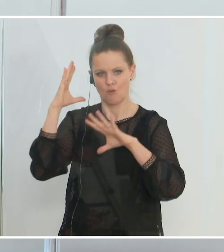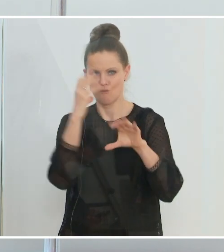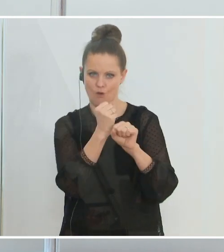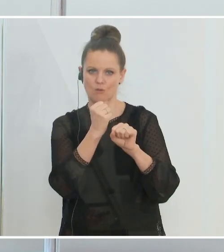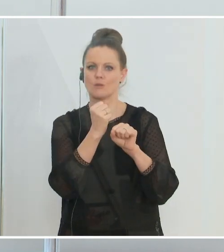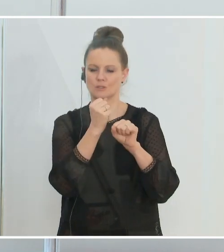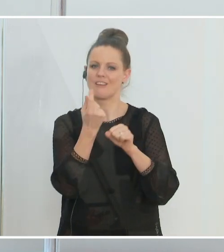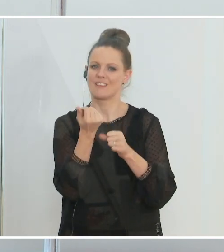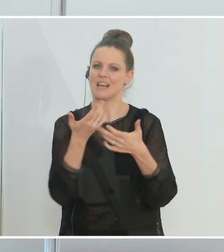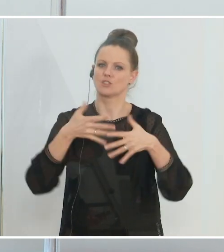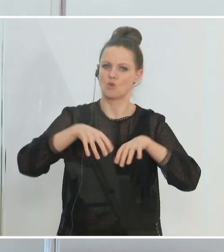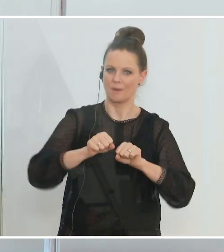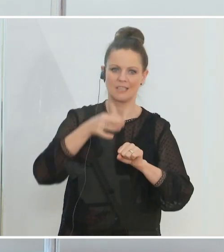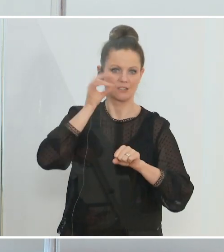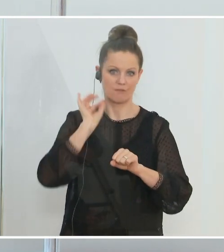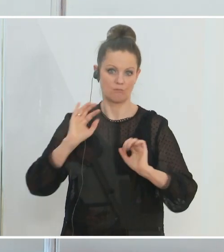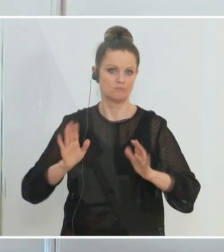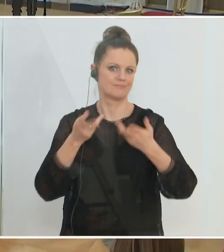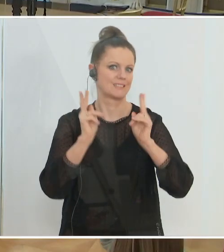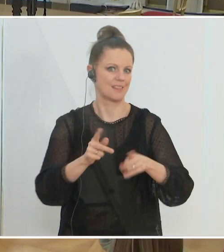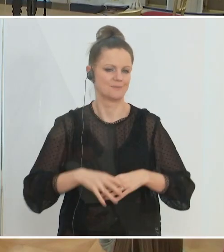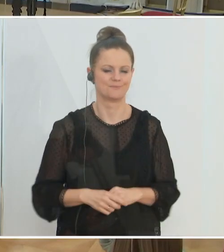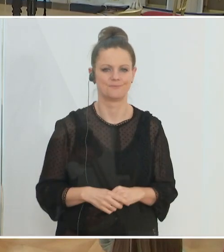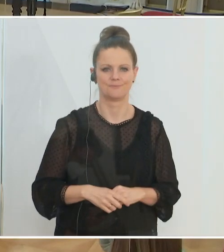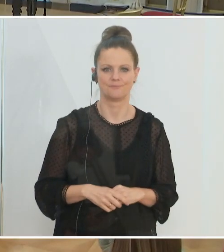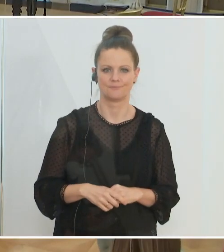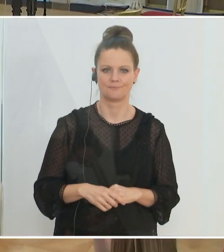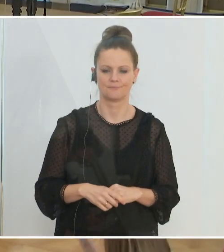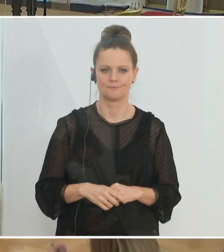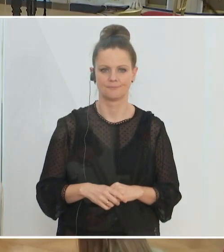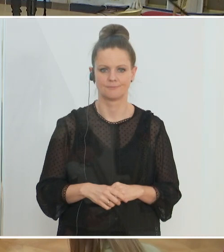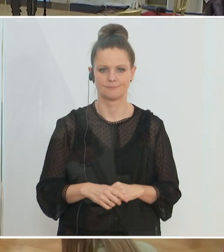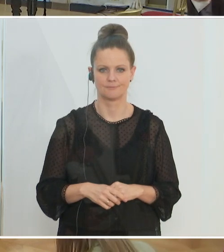Thema Finanzkompetenz von Frauen zu legen. Nächste Frage, Frau Neuhuber.